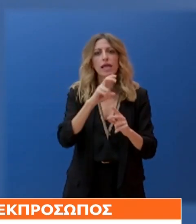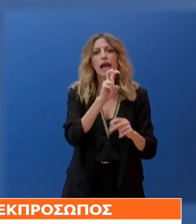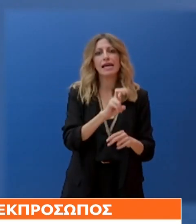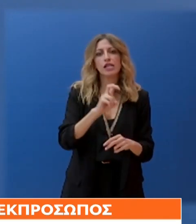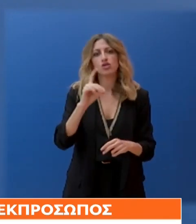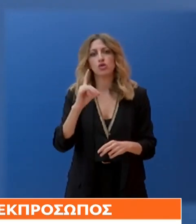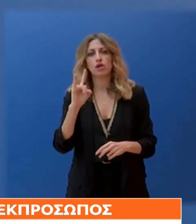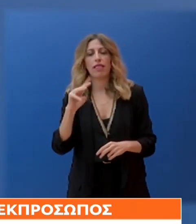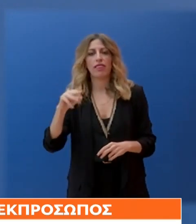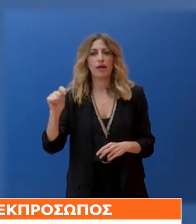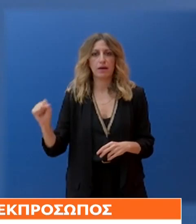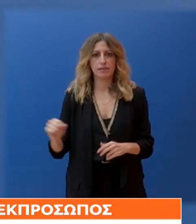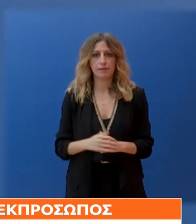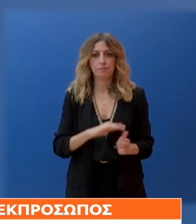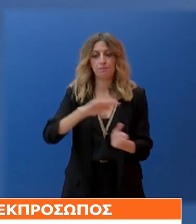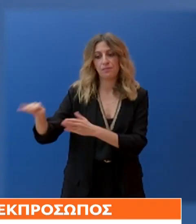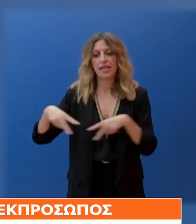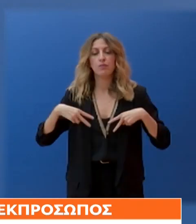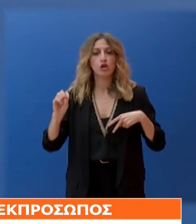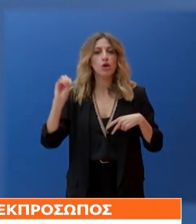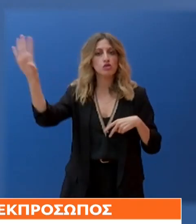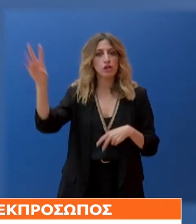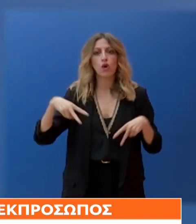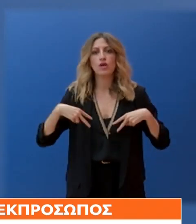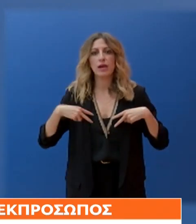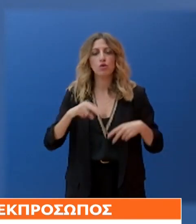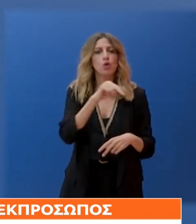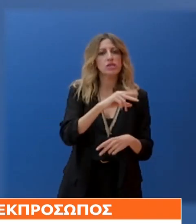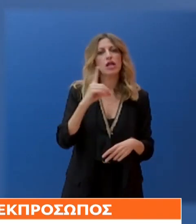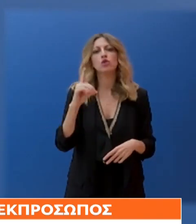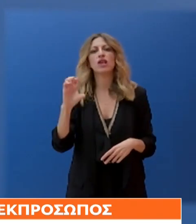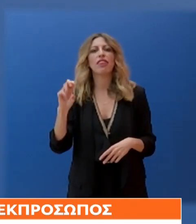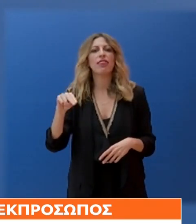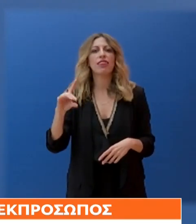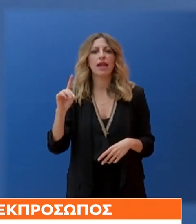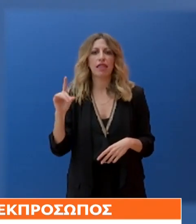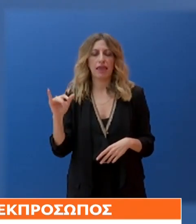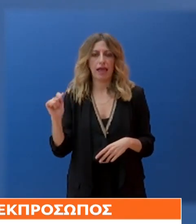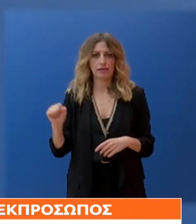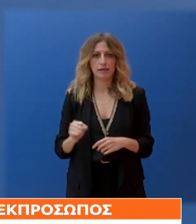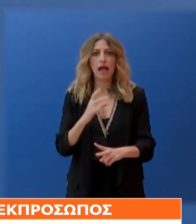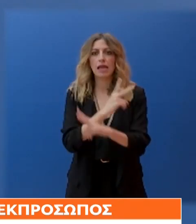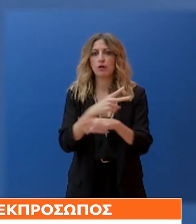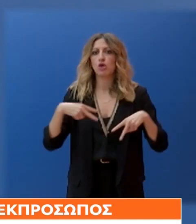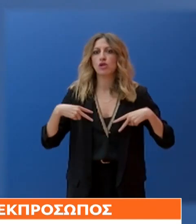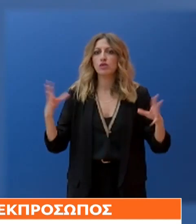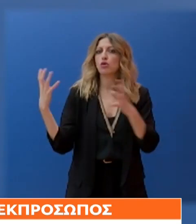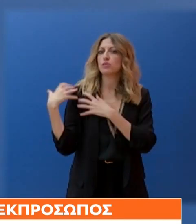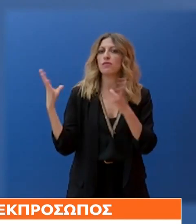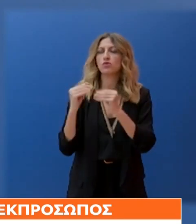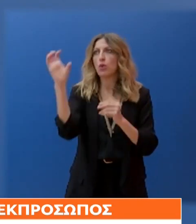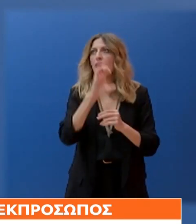Υπουργείο Εξωτερικών. Υπουργός Νίκος Δένδιας. Αναπληρωτής Υπουργός Αρμόδιος για Ευρωπαϊκά